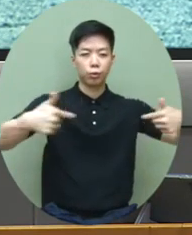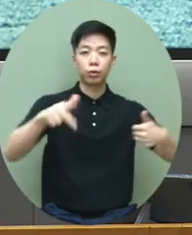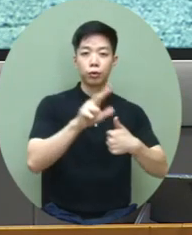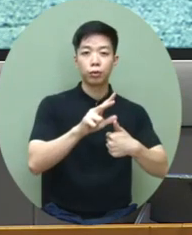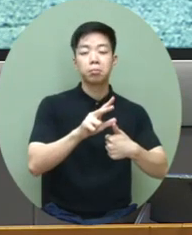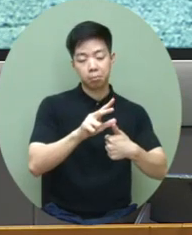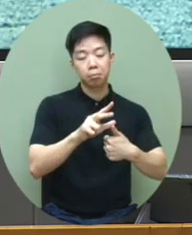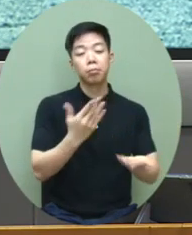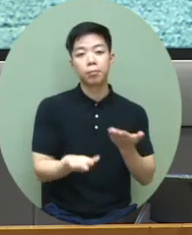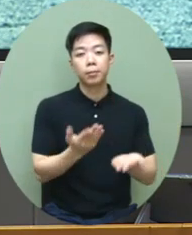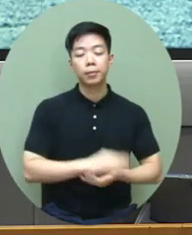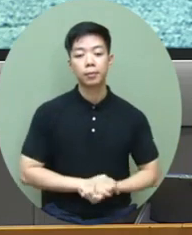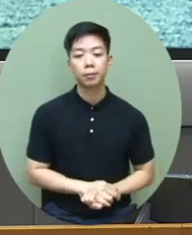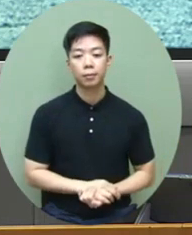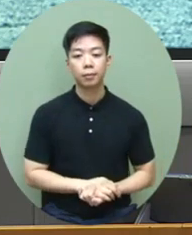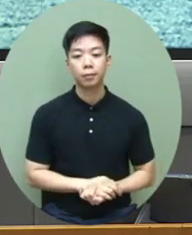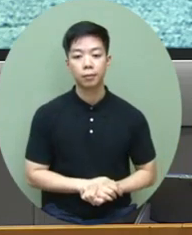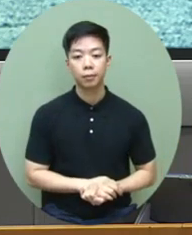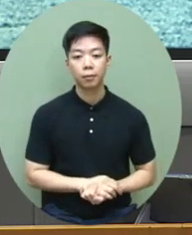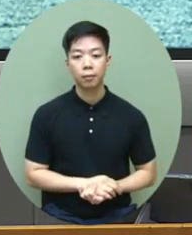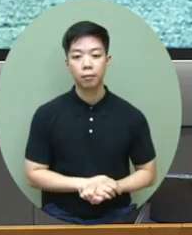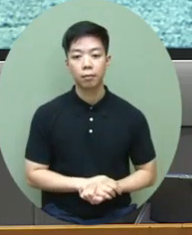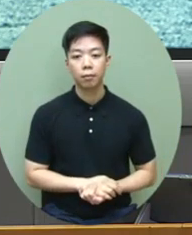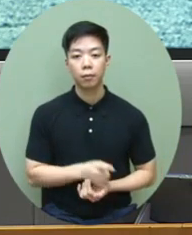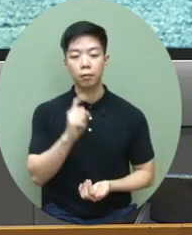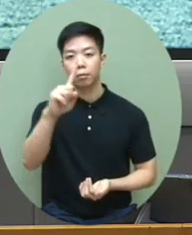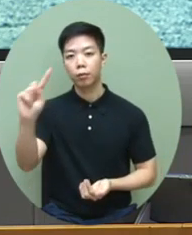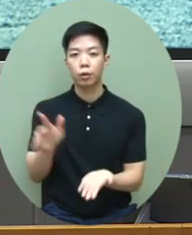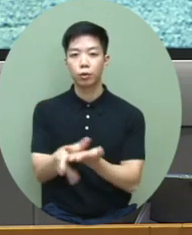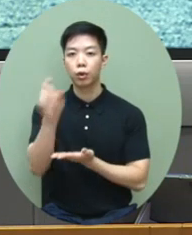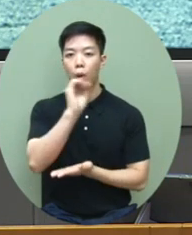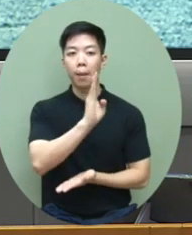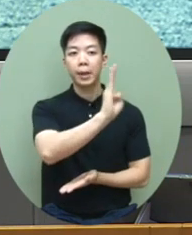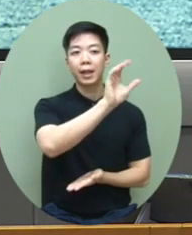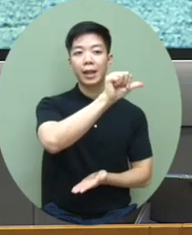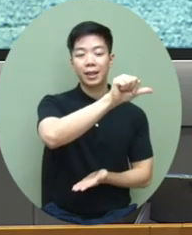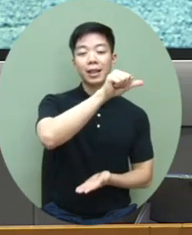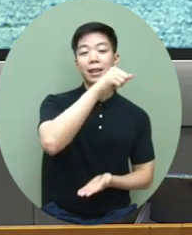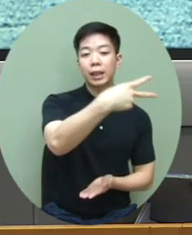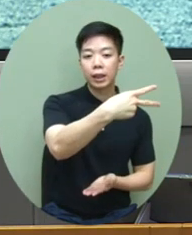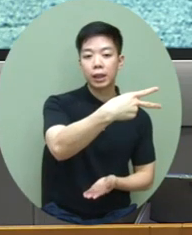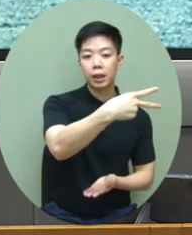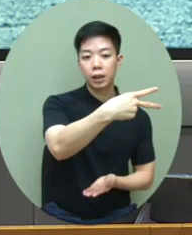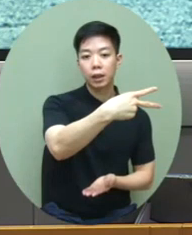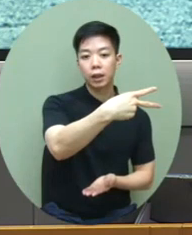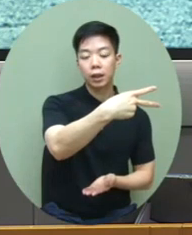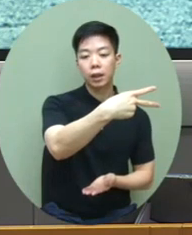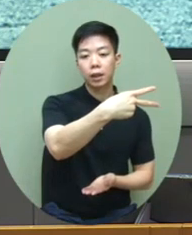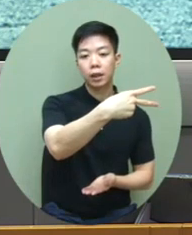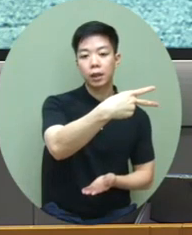毒啦。咁至於都有專家話 BA.2 可能都對 BA.4 都有一定